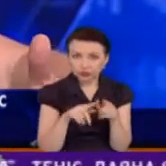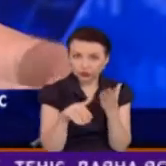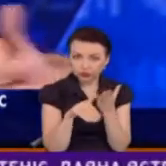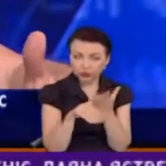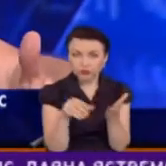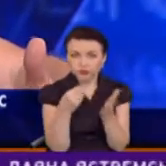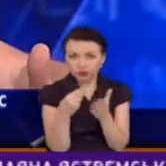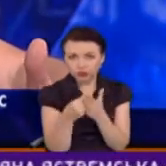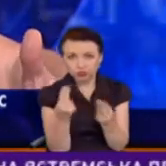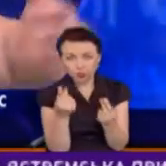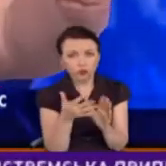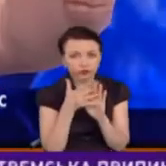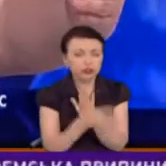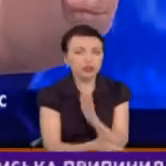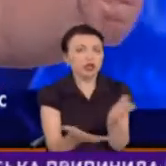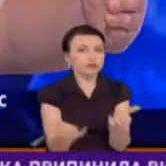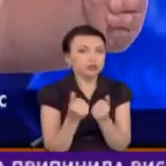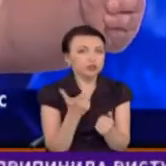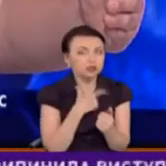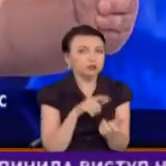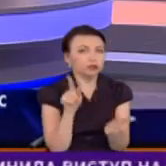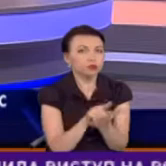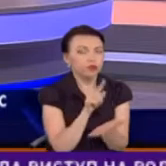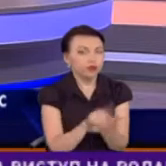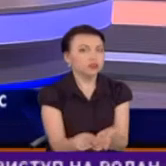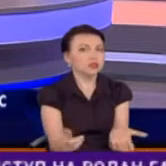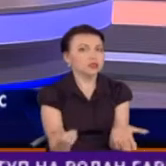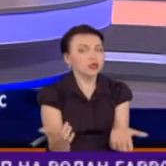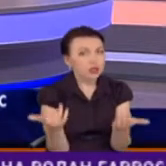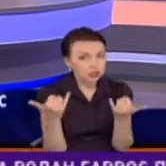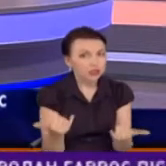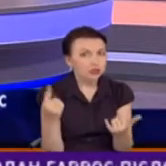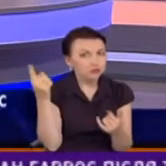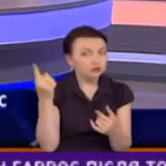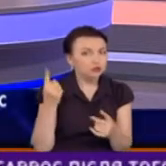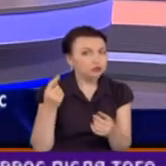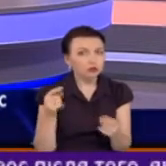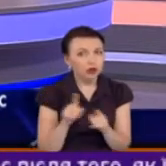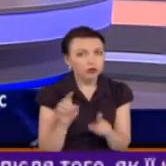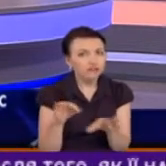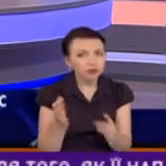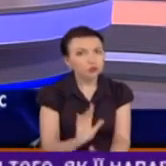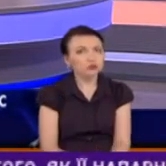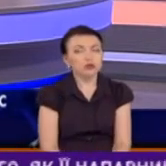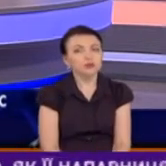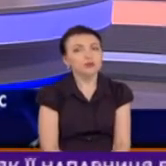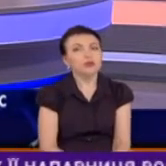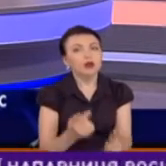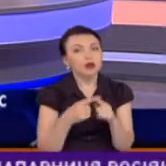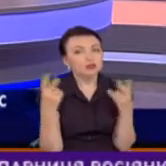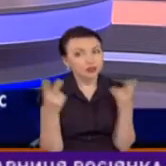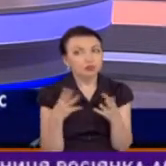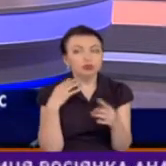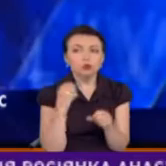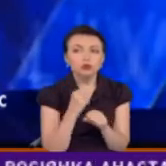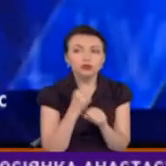бюджетні кошти на це витратили, взяли на себе ці зобов'язання, і вони зараз вже нас просто так не відпустять, розумієте? Тому це треба було